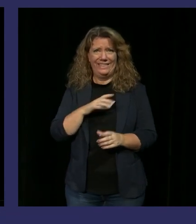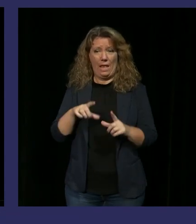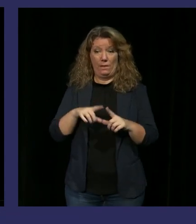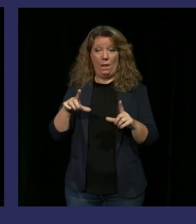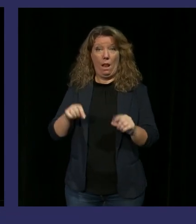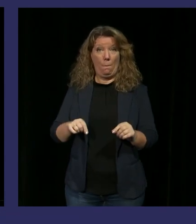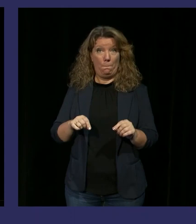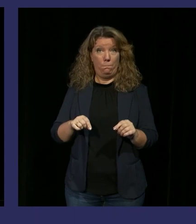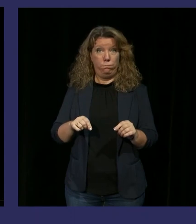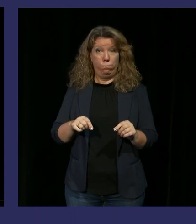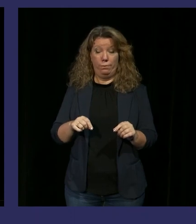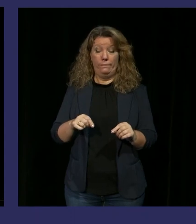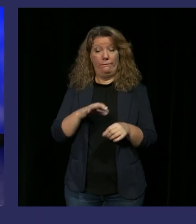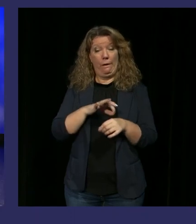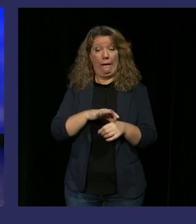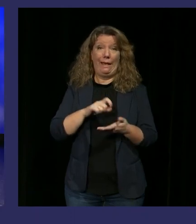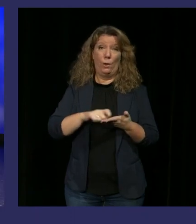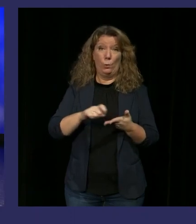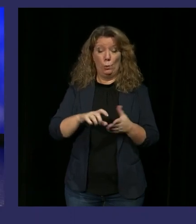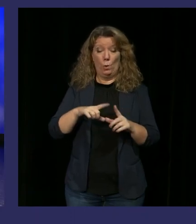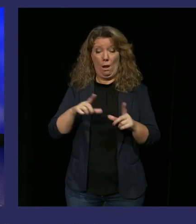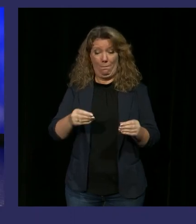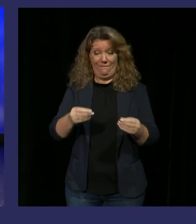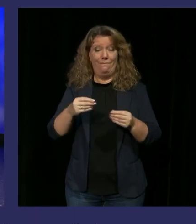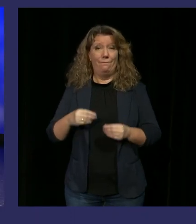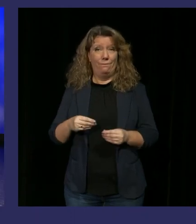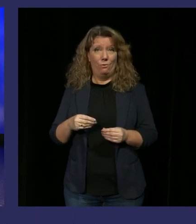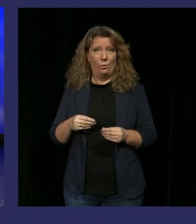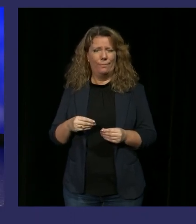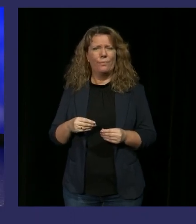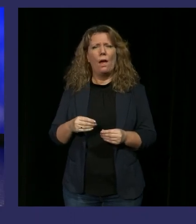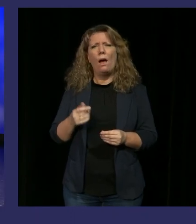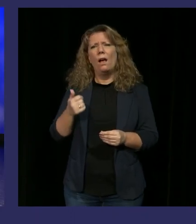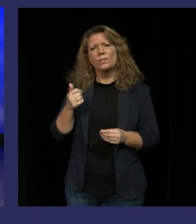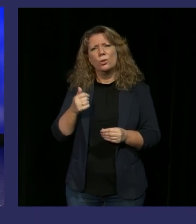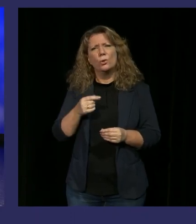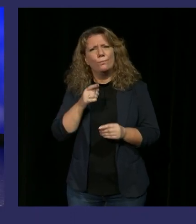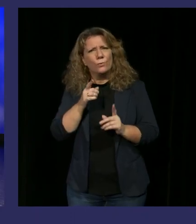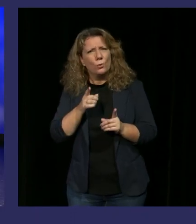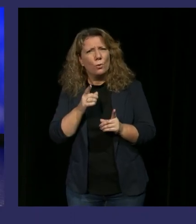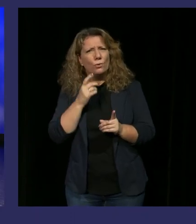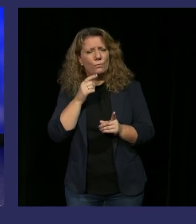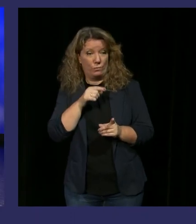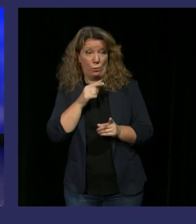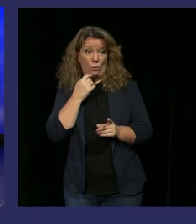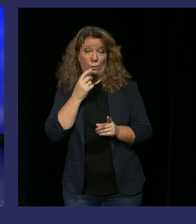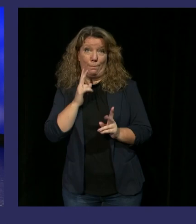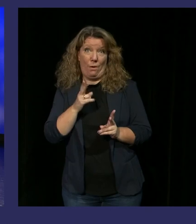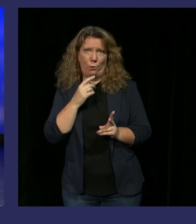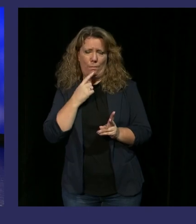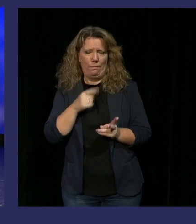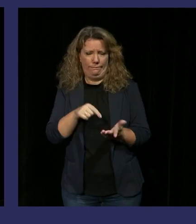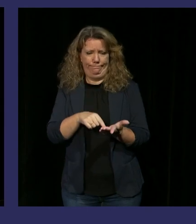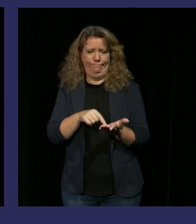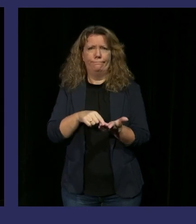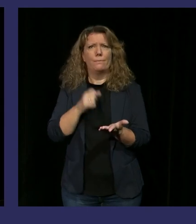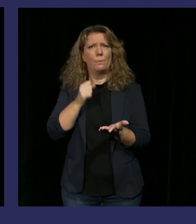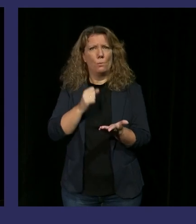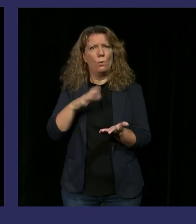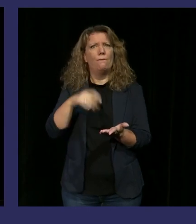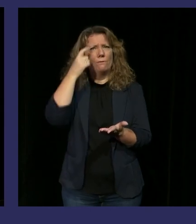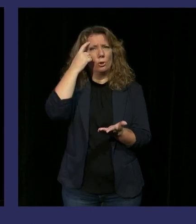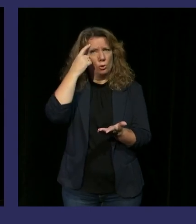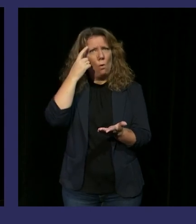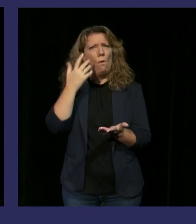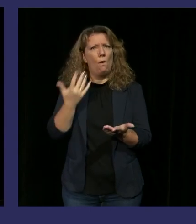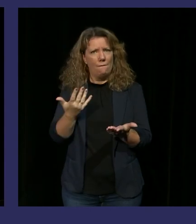deg fra legekontoret. Og det liksom som du også inne på, det at man forstår hva som står der, og at man